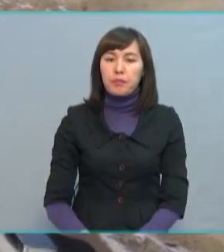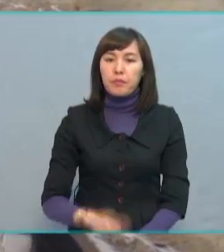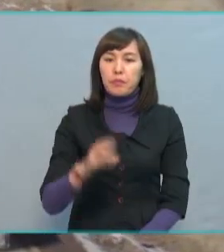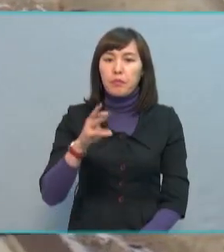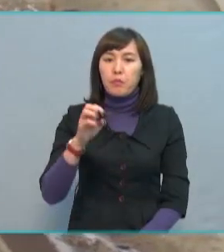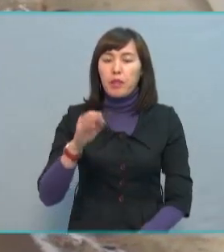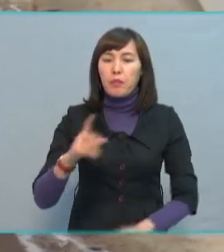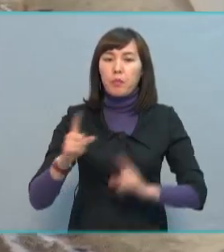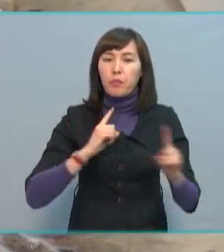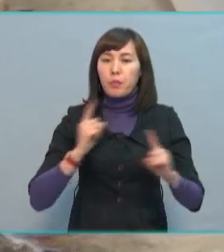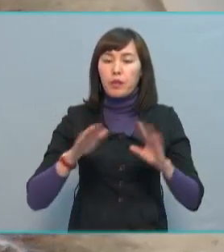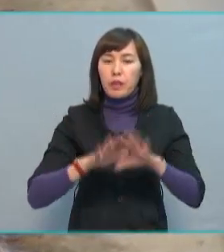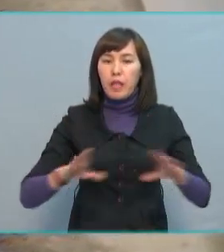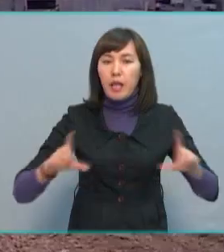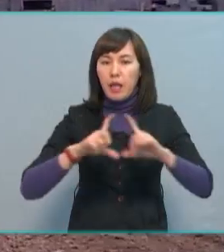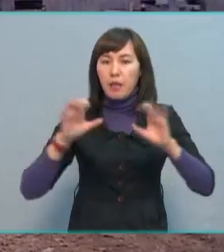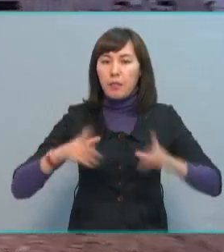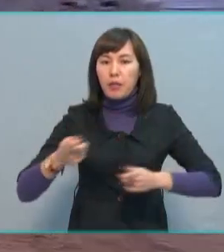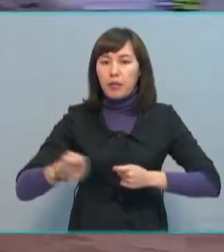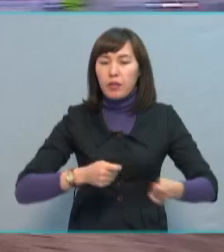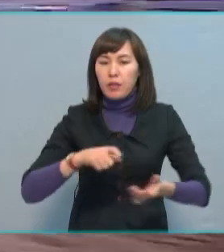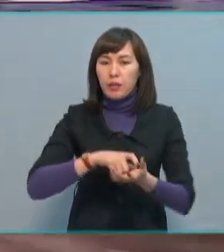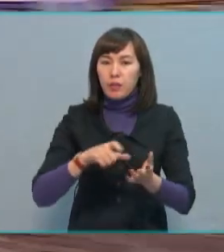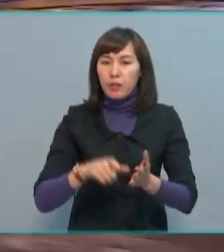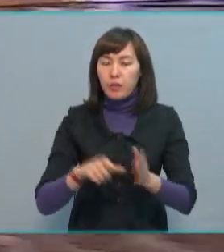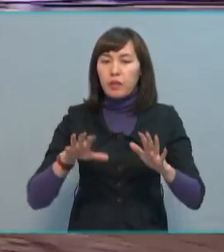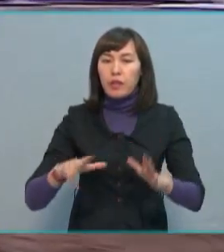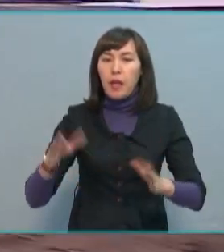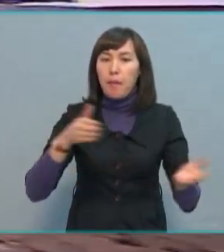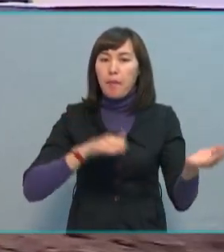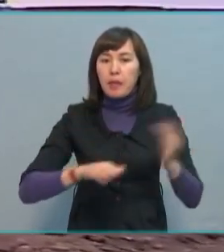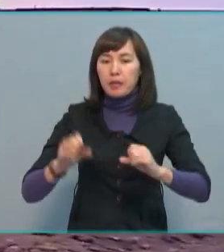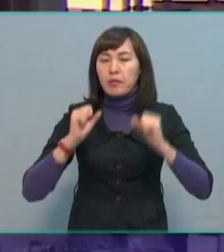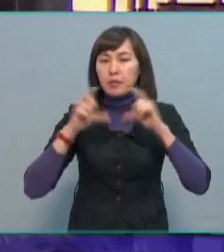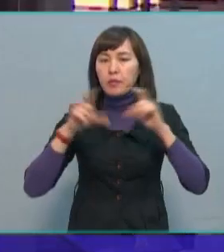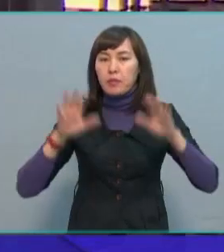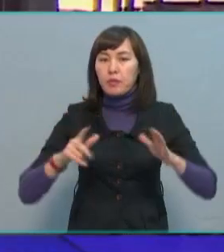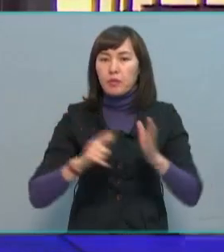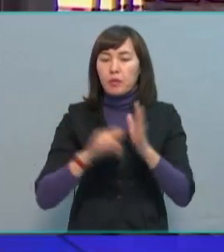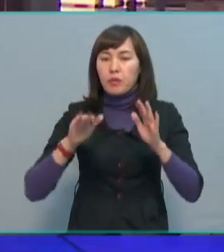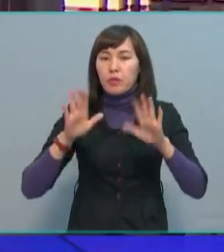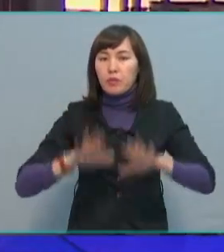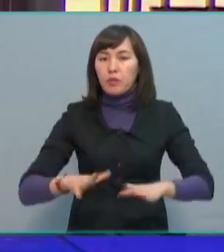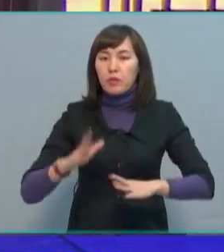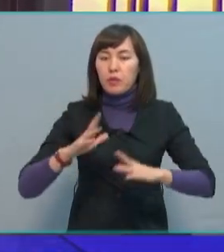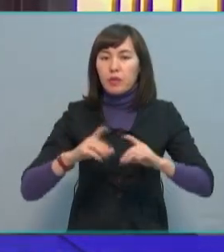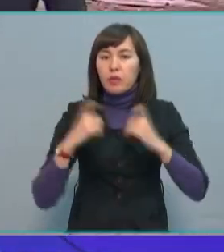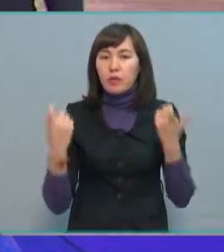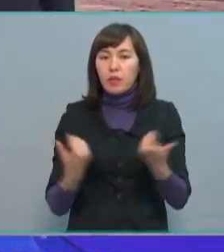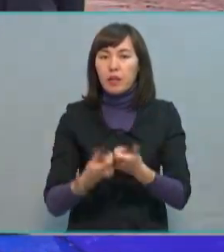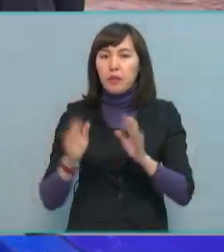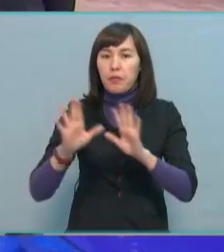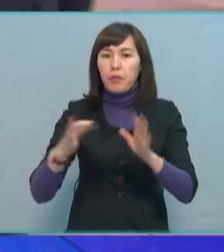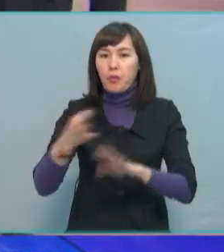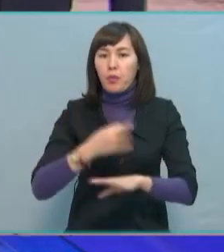Асқар Мамин конгресс-холл, оқушылар сарайы, әкімдік кеңселер ғимараты, бассейні бар спорт кешені, 7000 орынға шақталған стадион, драма